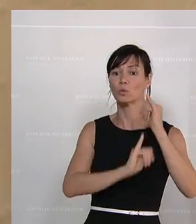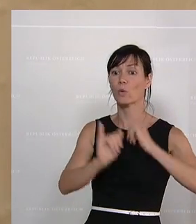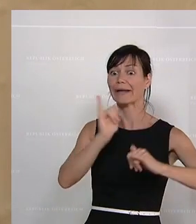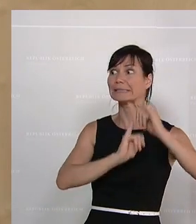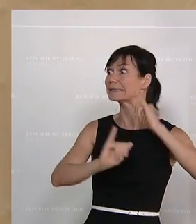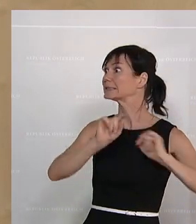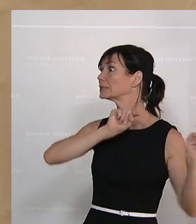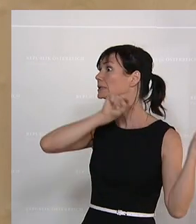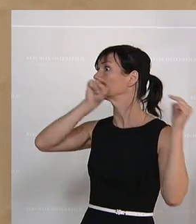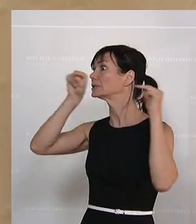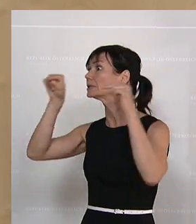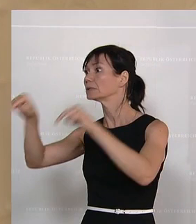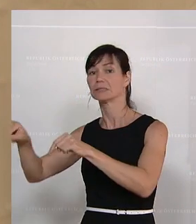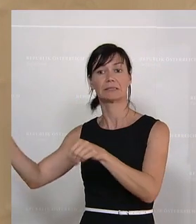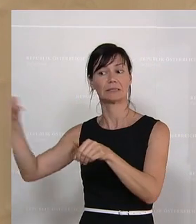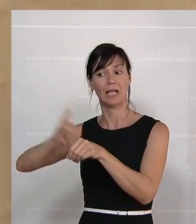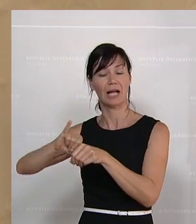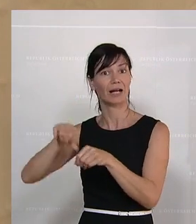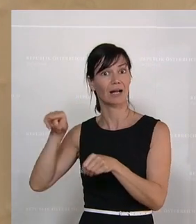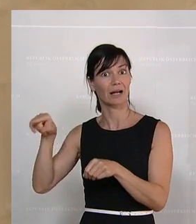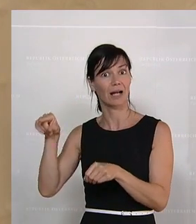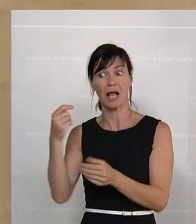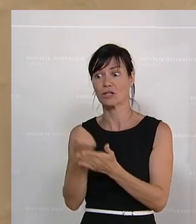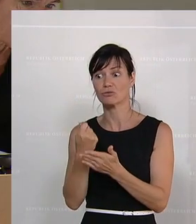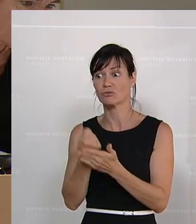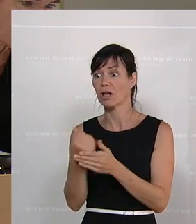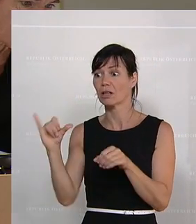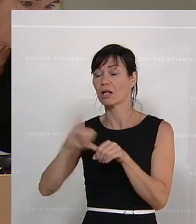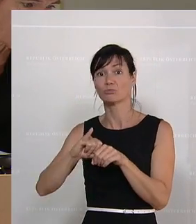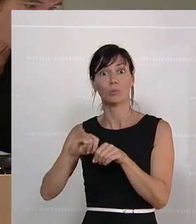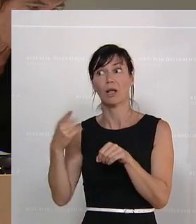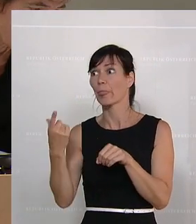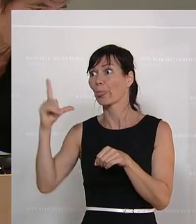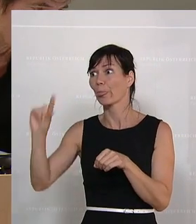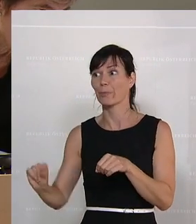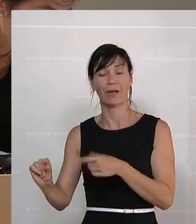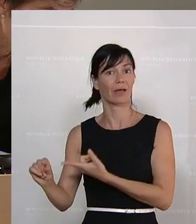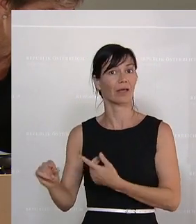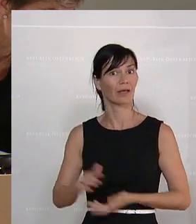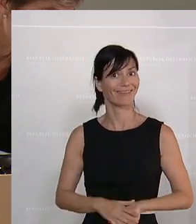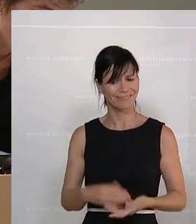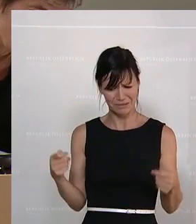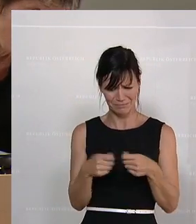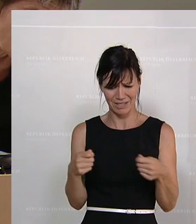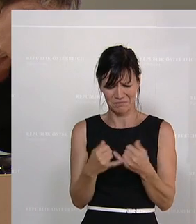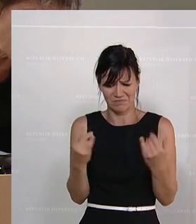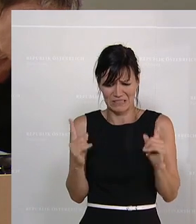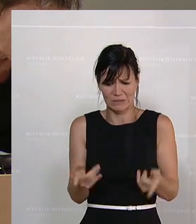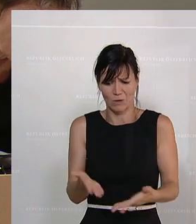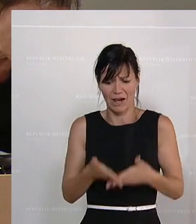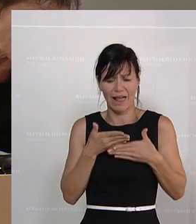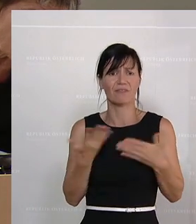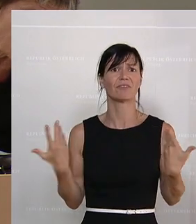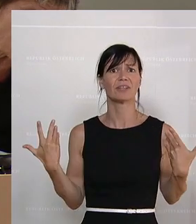rundherum sind sie nach ungarn dankend fahren am ende ist der sprit knapp worden sind darf die maßnahme diese gerne hätten wir uns das helfen in österreich